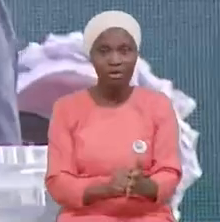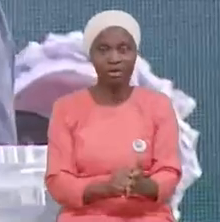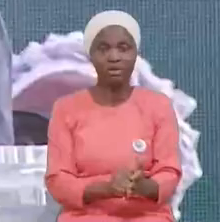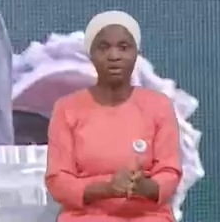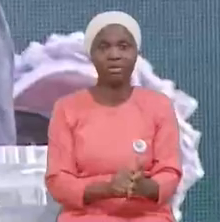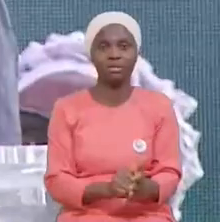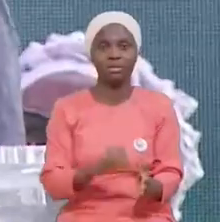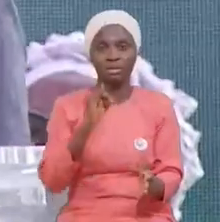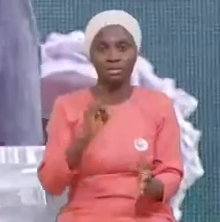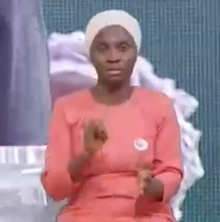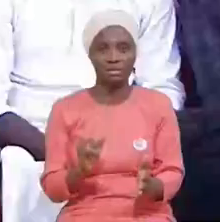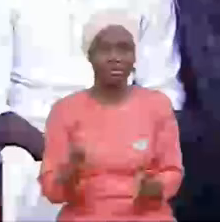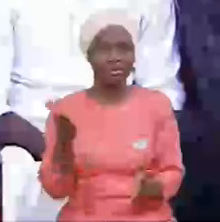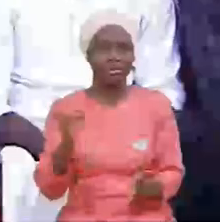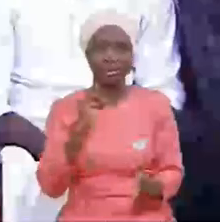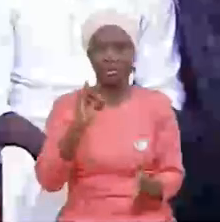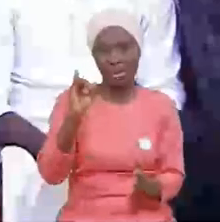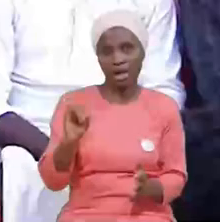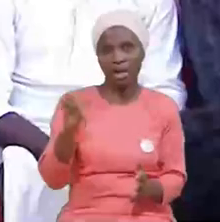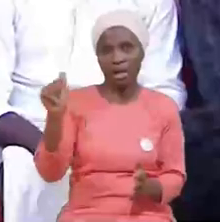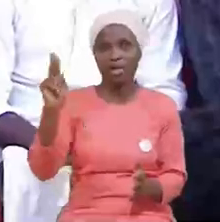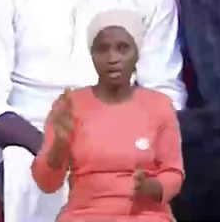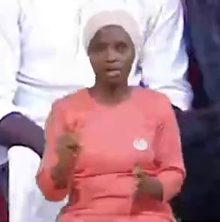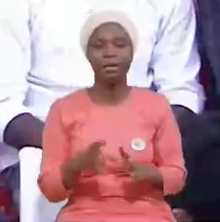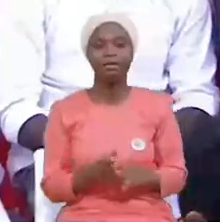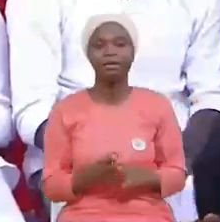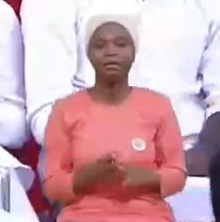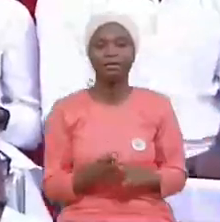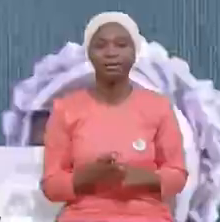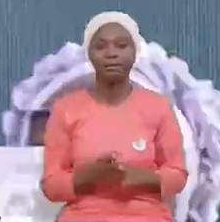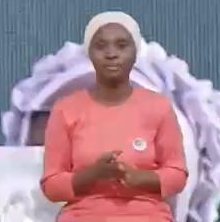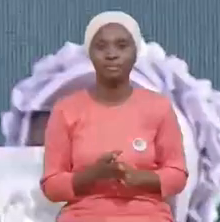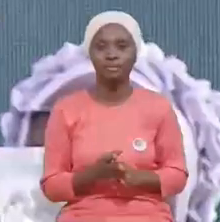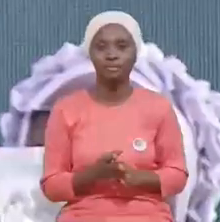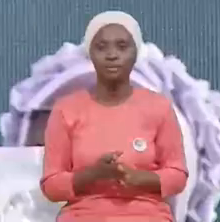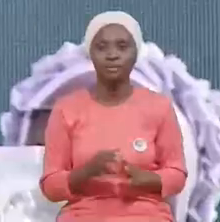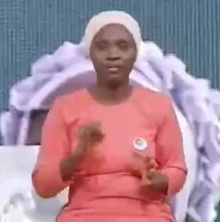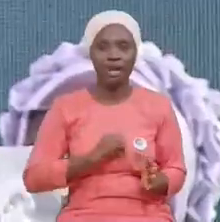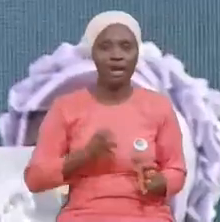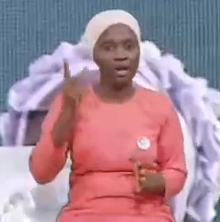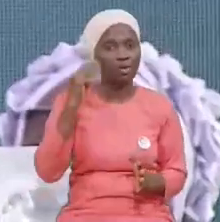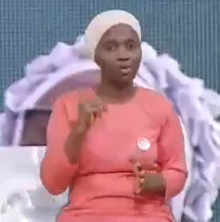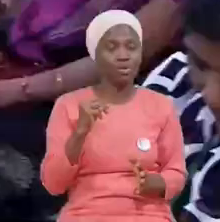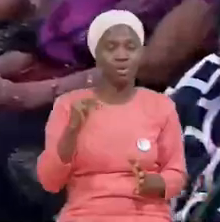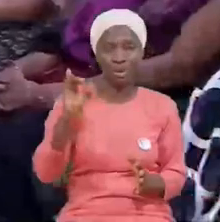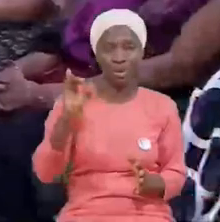ce qui reste, c'est I-A-N en anglais. Et en français, I-E-N.